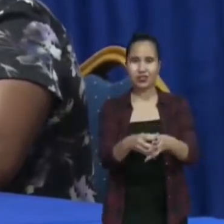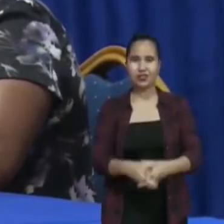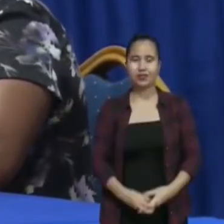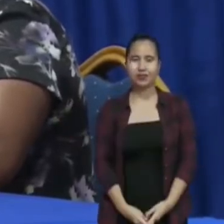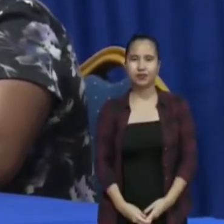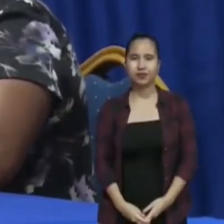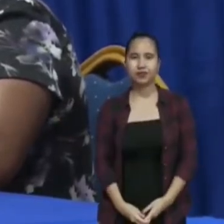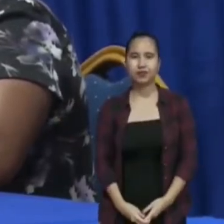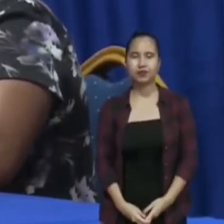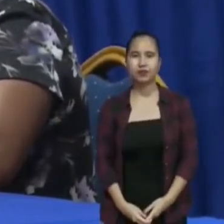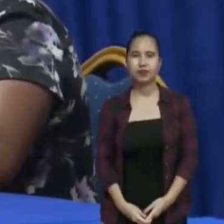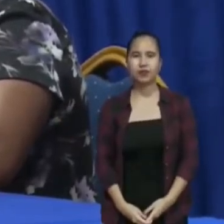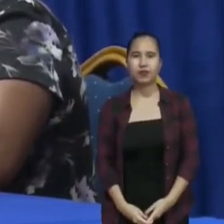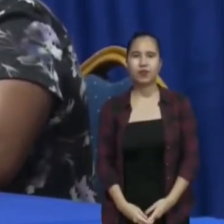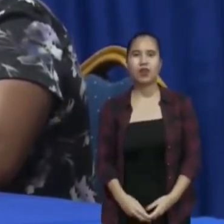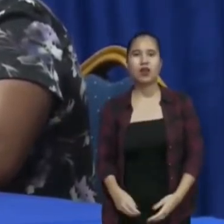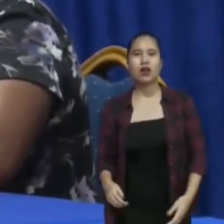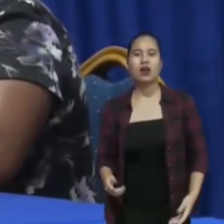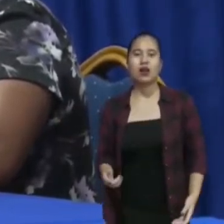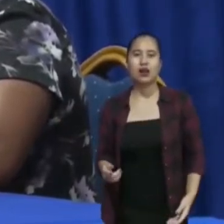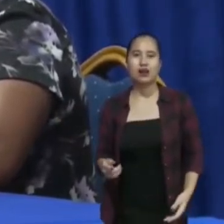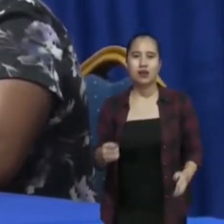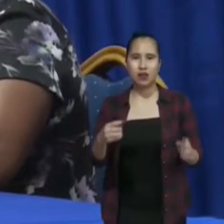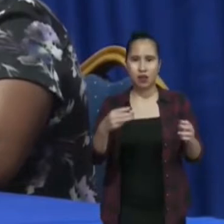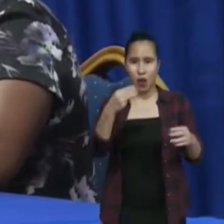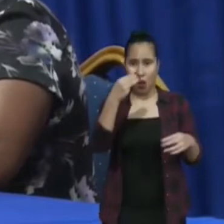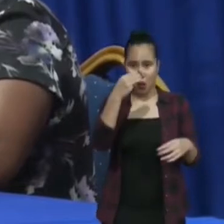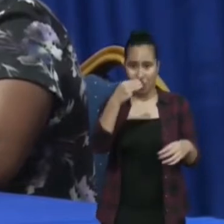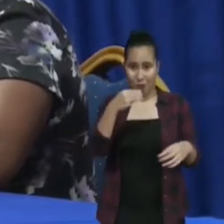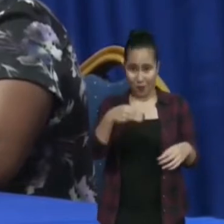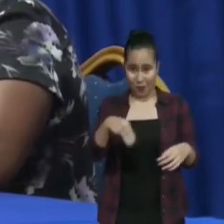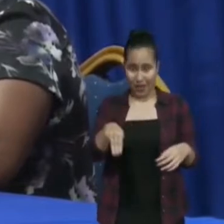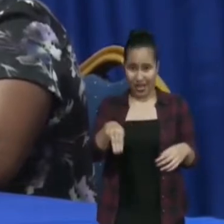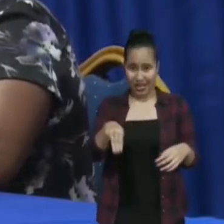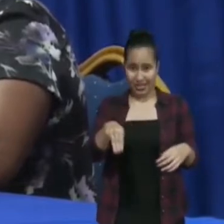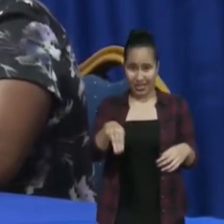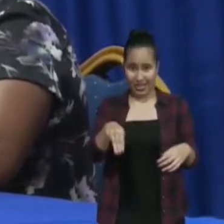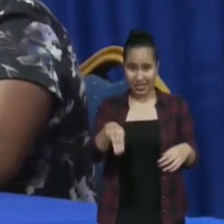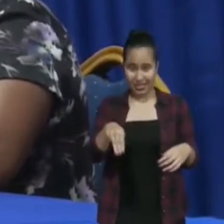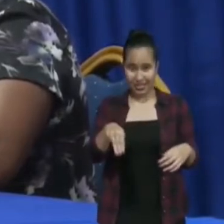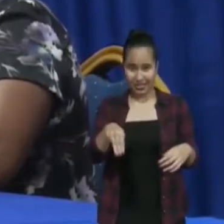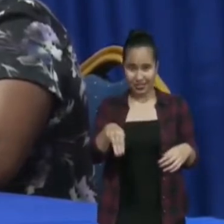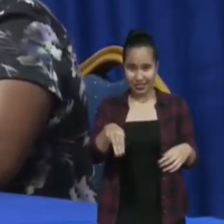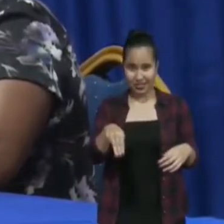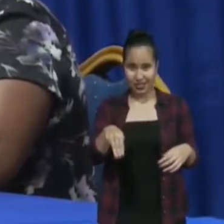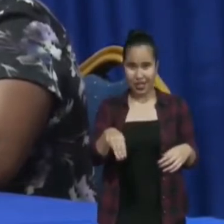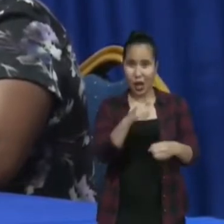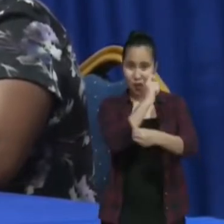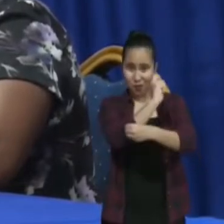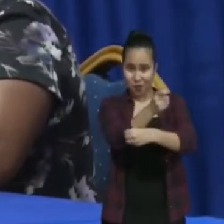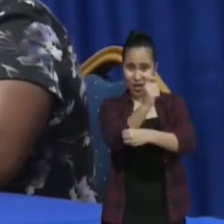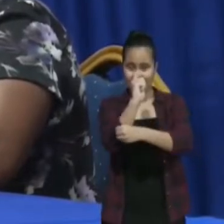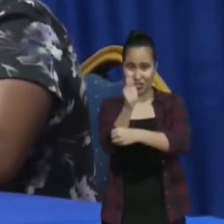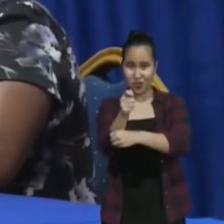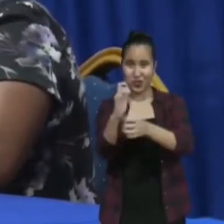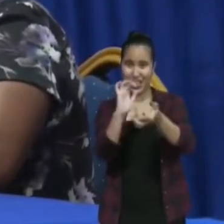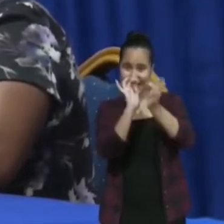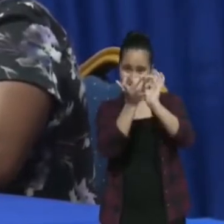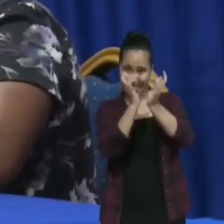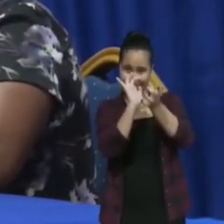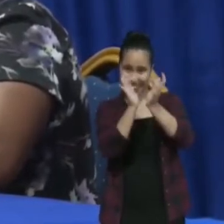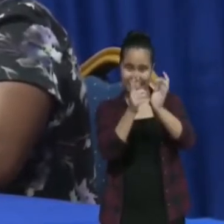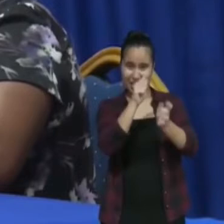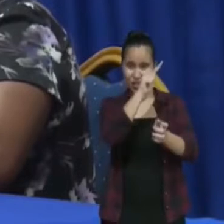Vanaf maandag zullen de persconferenties per Zoom worden gedaan. Wij gaan niet op